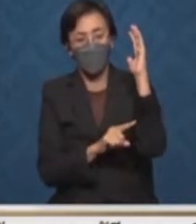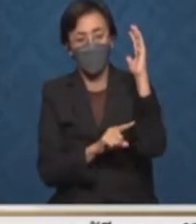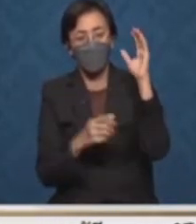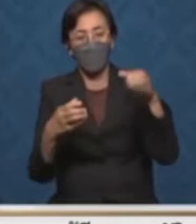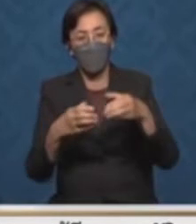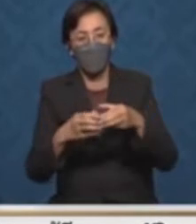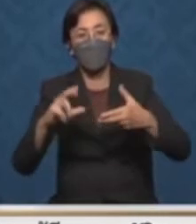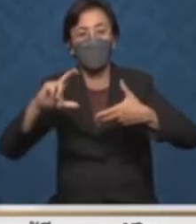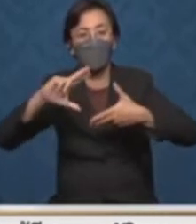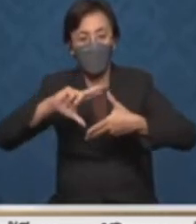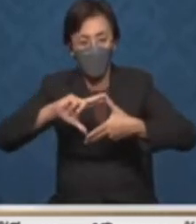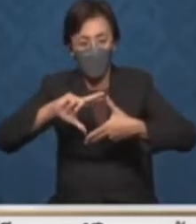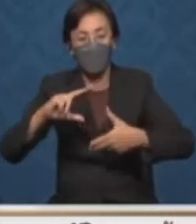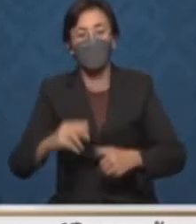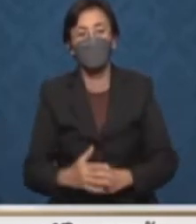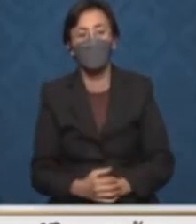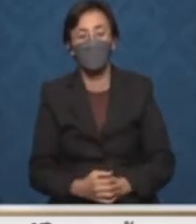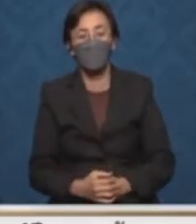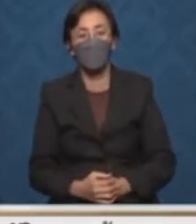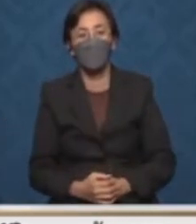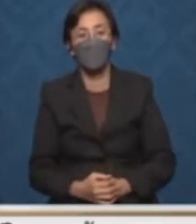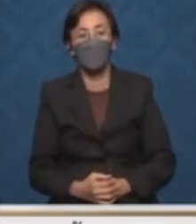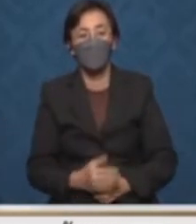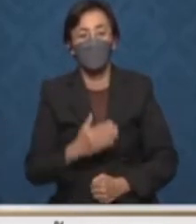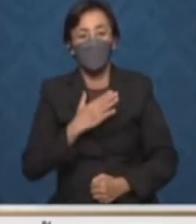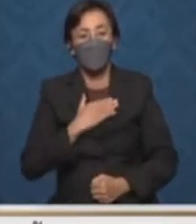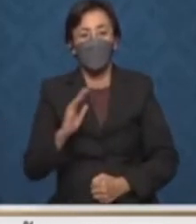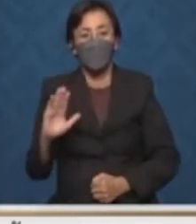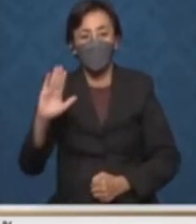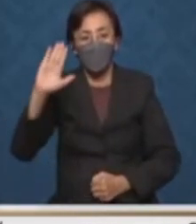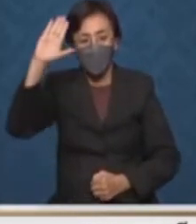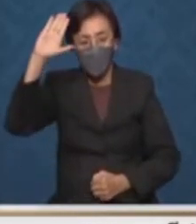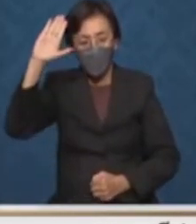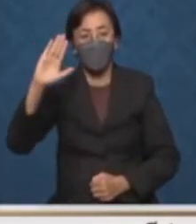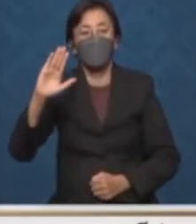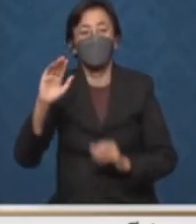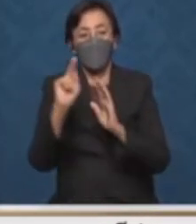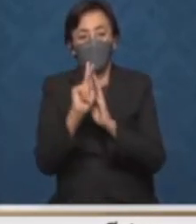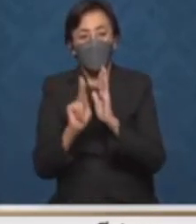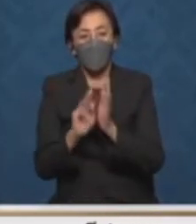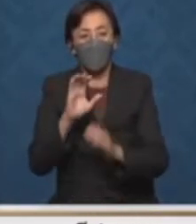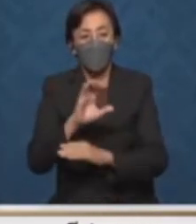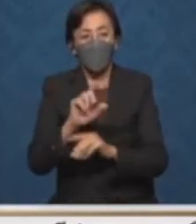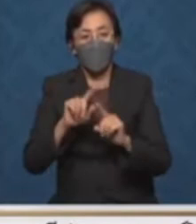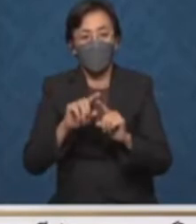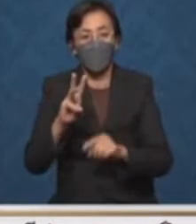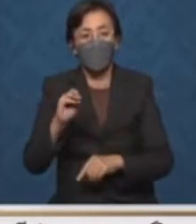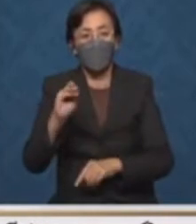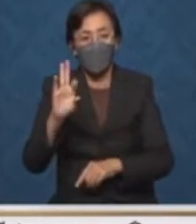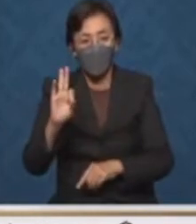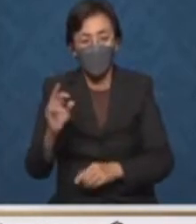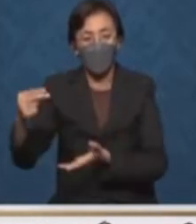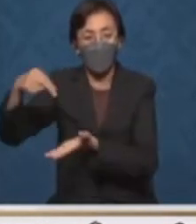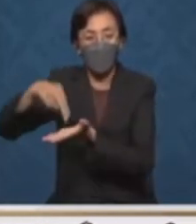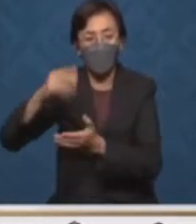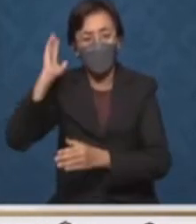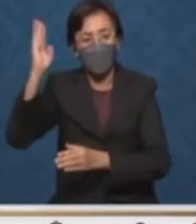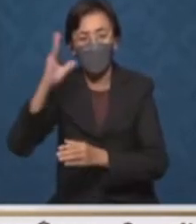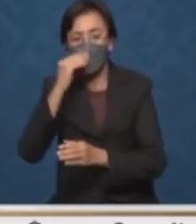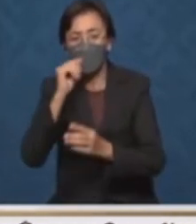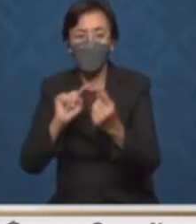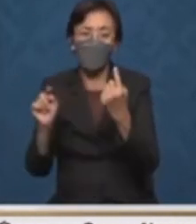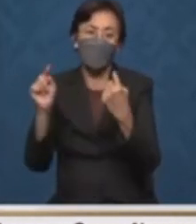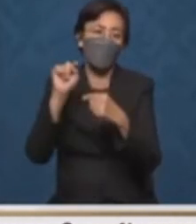ชารัฐผมขอเรียนประท้วงตามข้อ69ครับสมาชิกท่านนี้พูดวกไปวนมาน